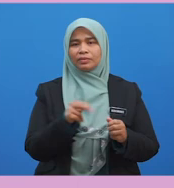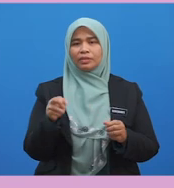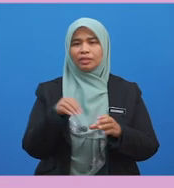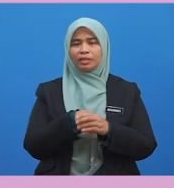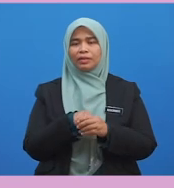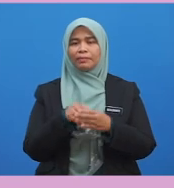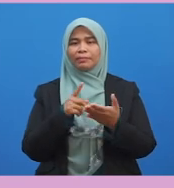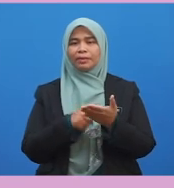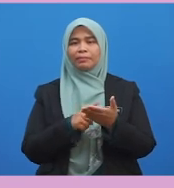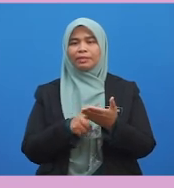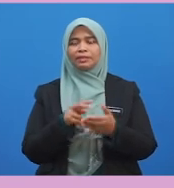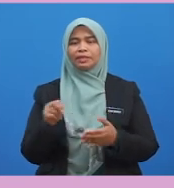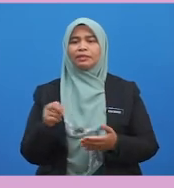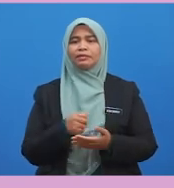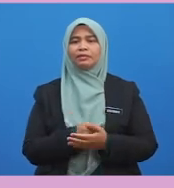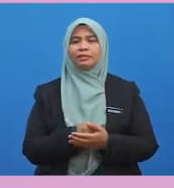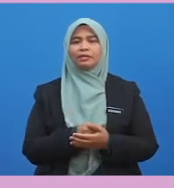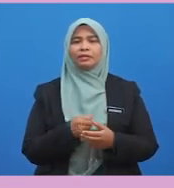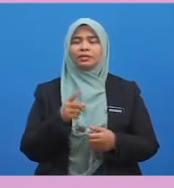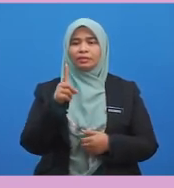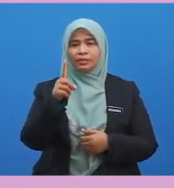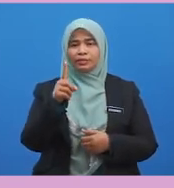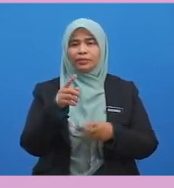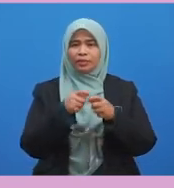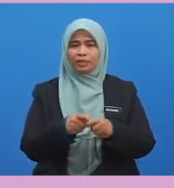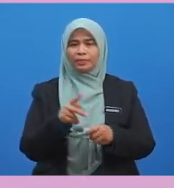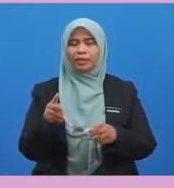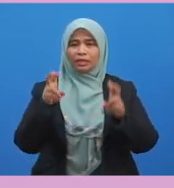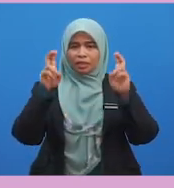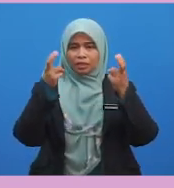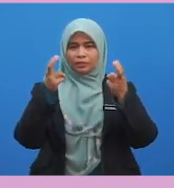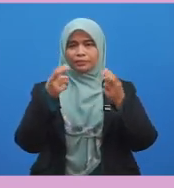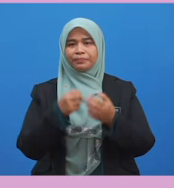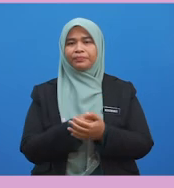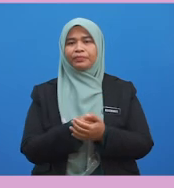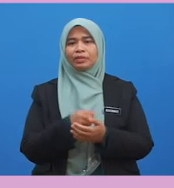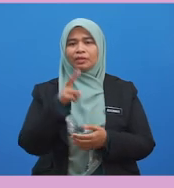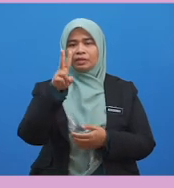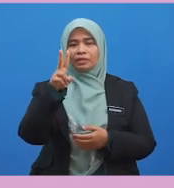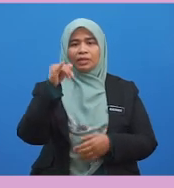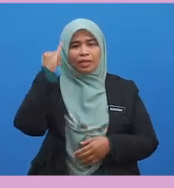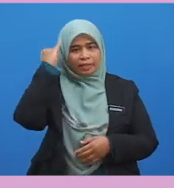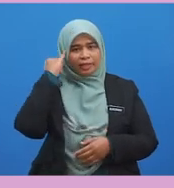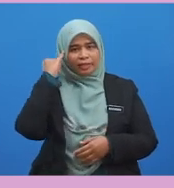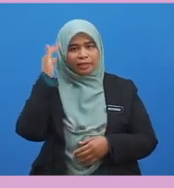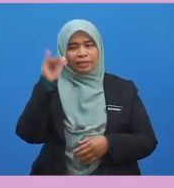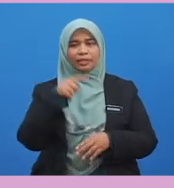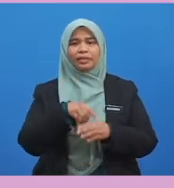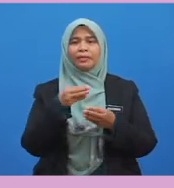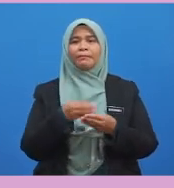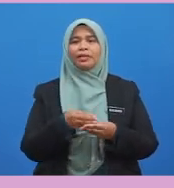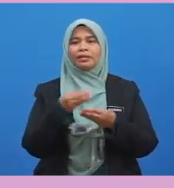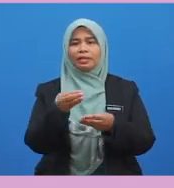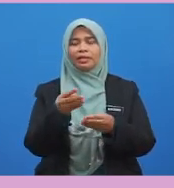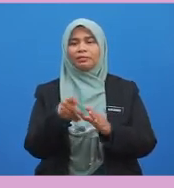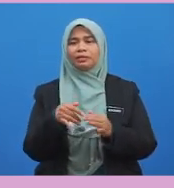Peraturan dalam sesi perbincangan. Pertama, tetapkan topik. Kedua, idea yang